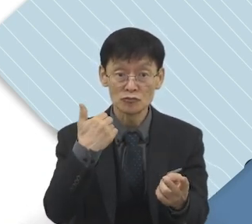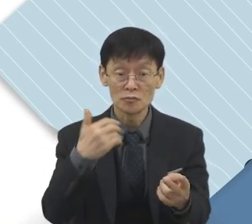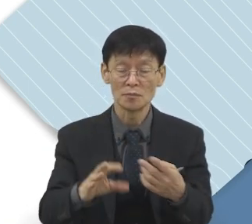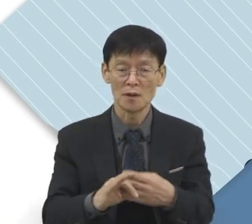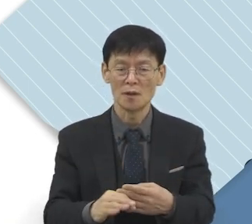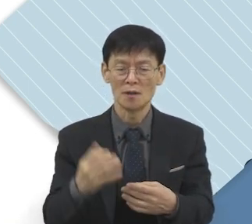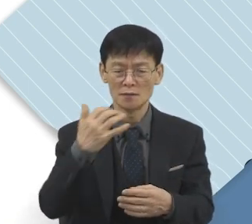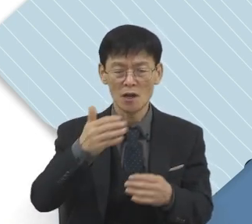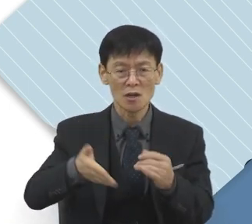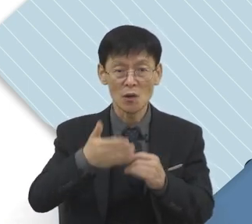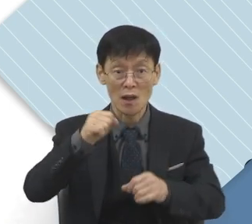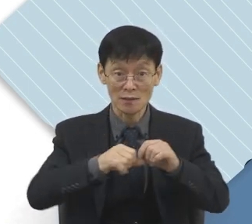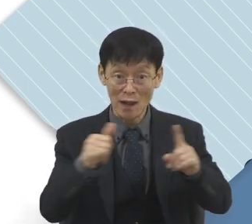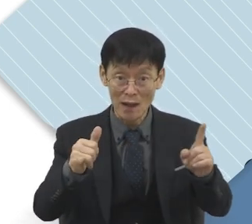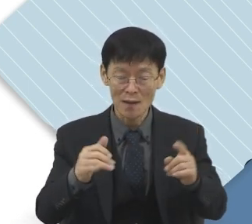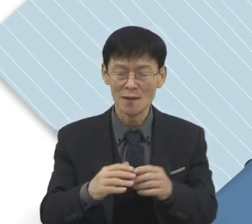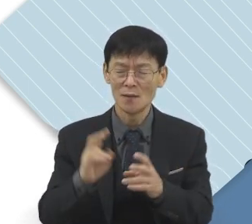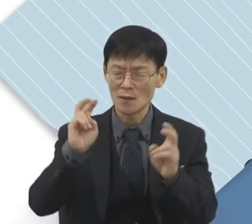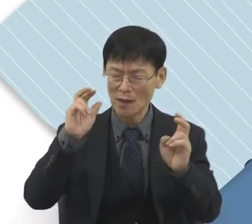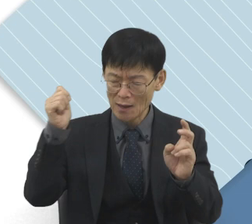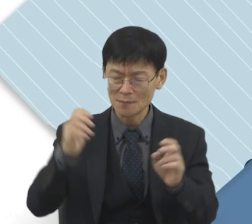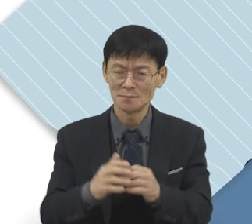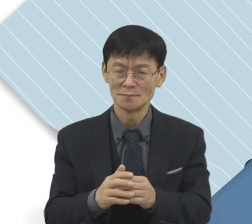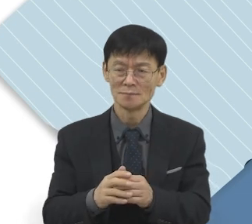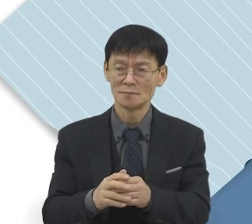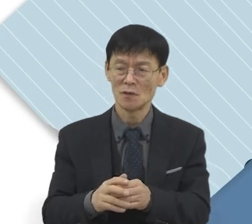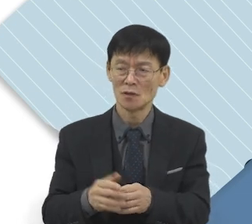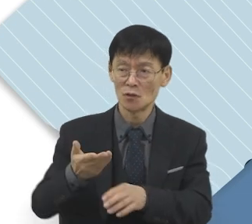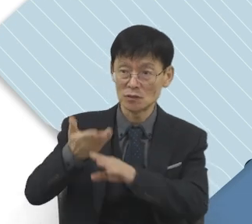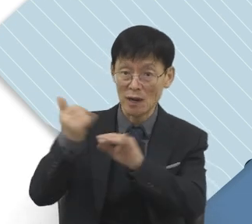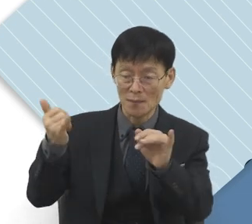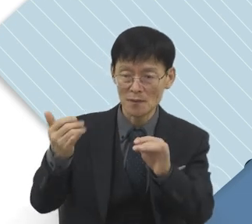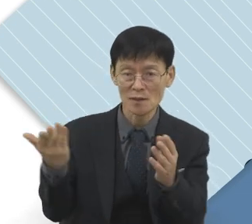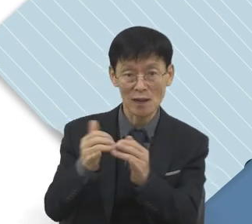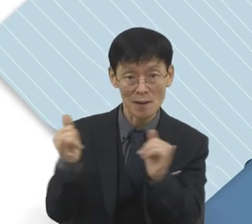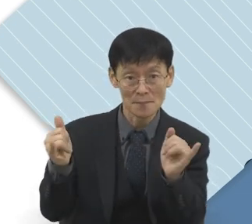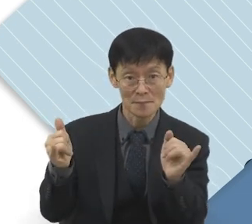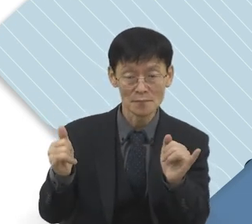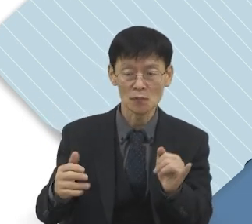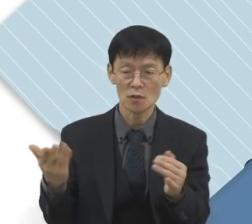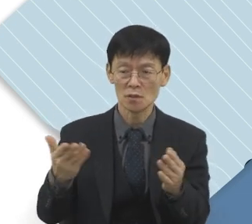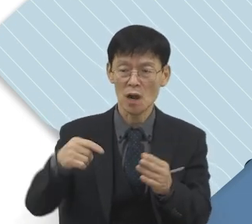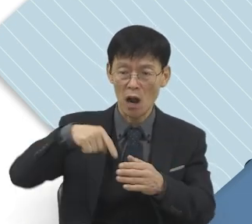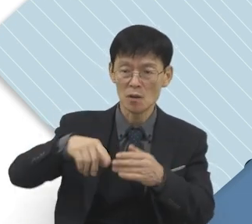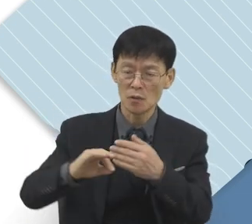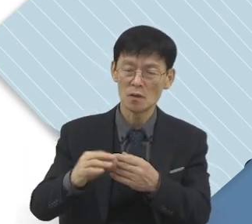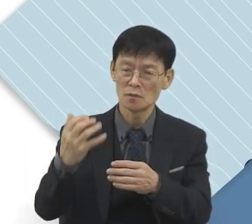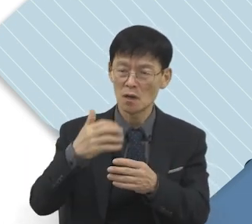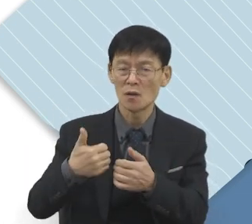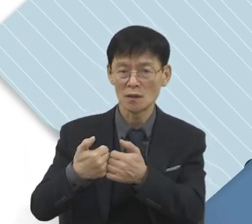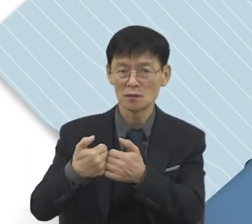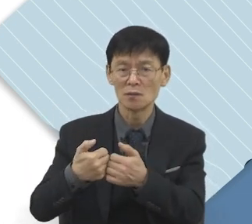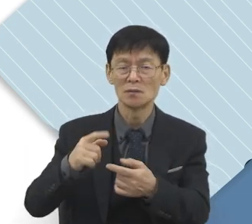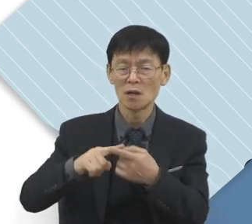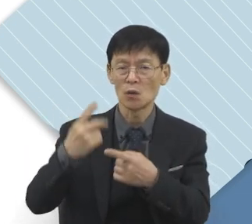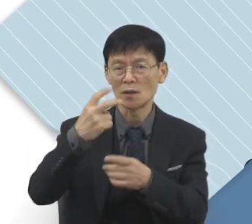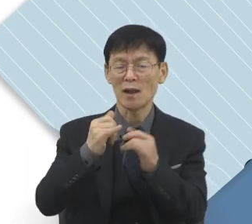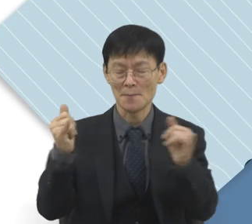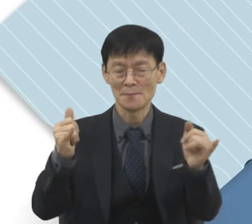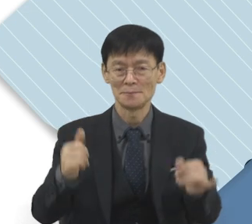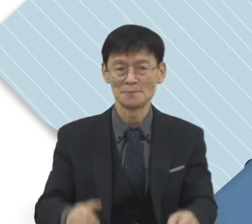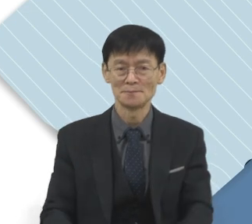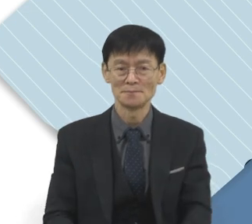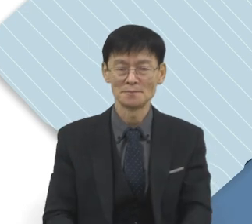사람들은 성희롱 행위자, 사업주, 상급자, 근로자, 직장 내 성희롱 사실을 조사하는